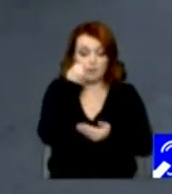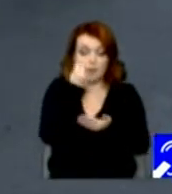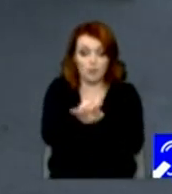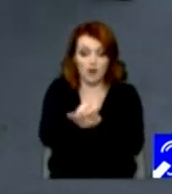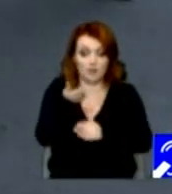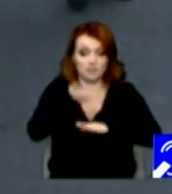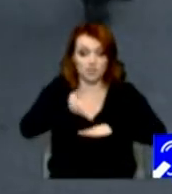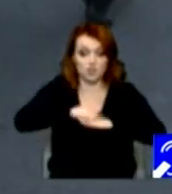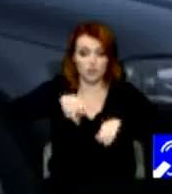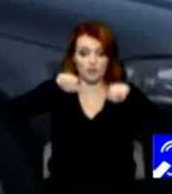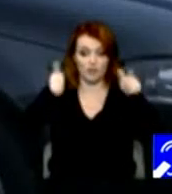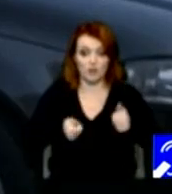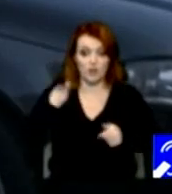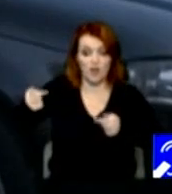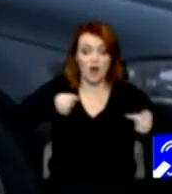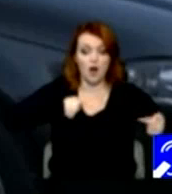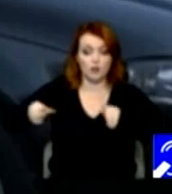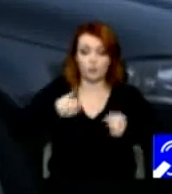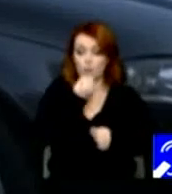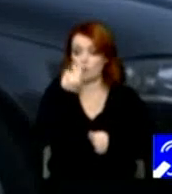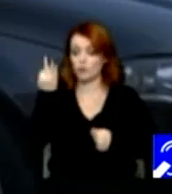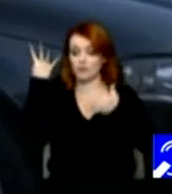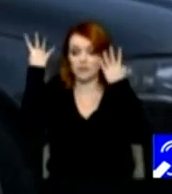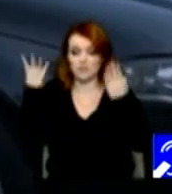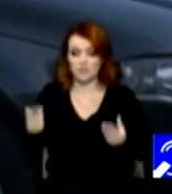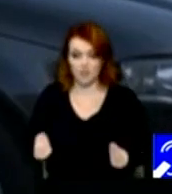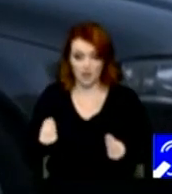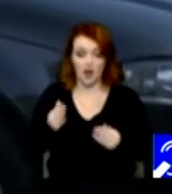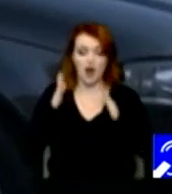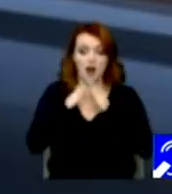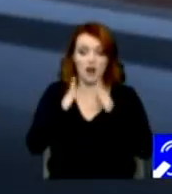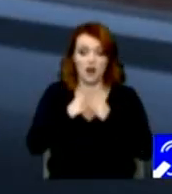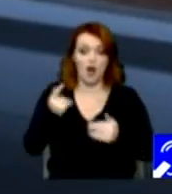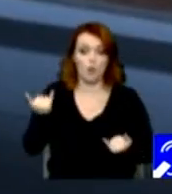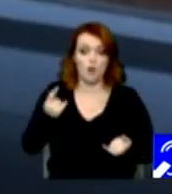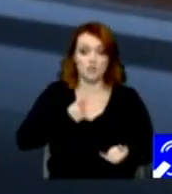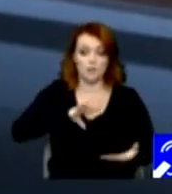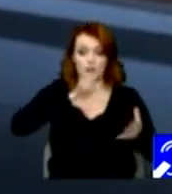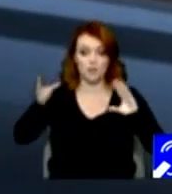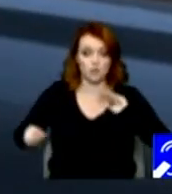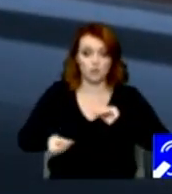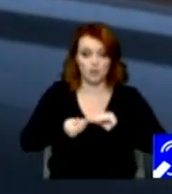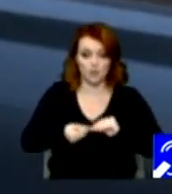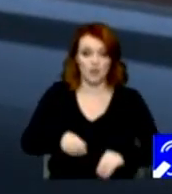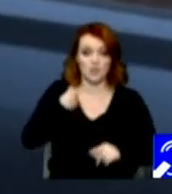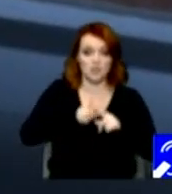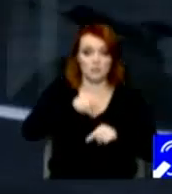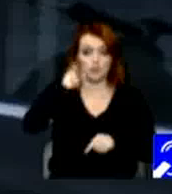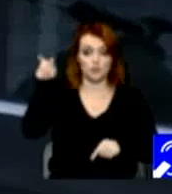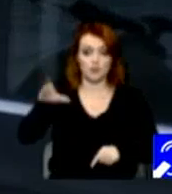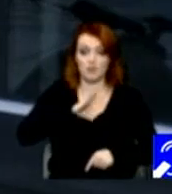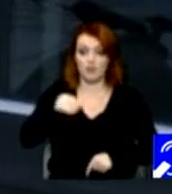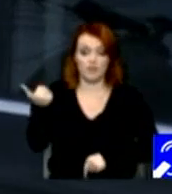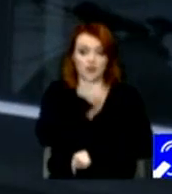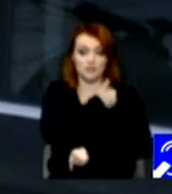după ce boala e chinuit zile în șir acasă iar acum așteaptă rezultatele testelor cu o văd sunt persoanele vaccinate care au ales